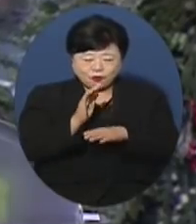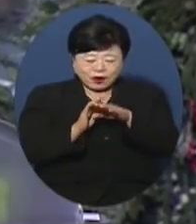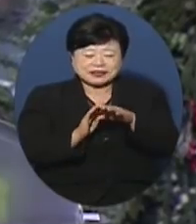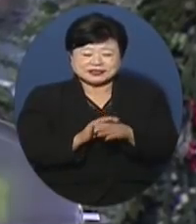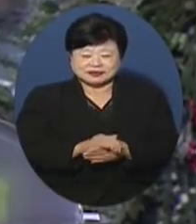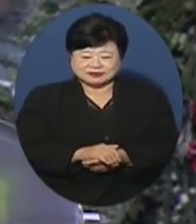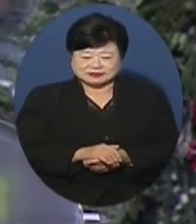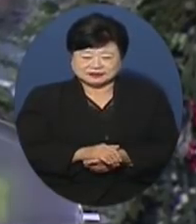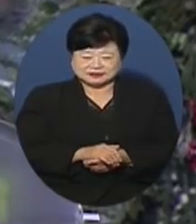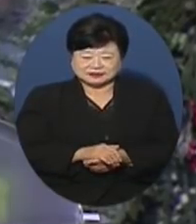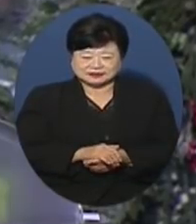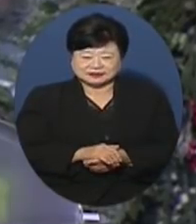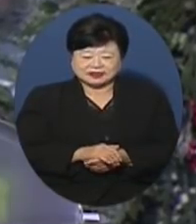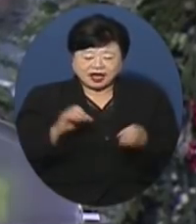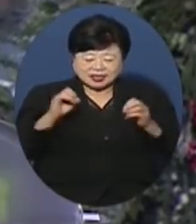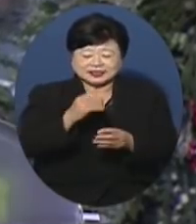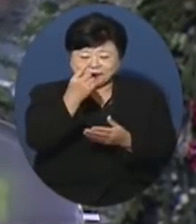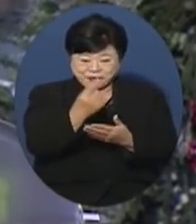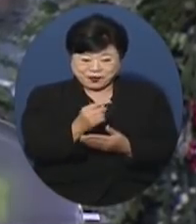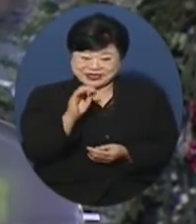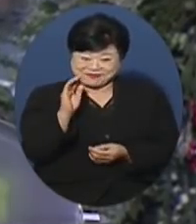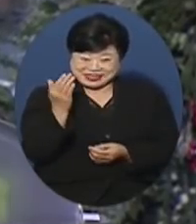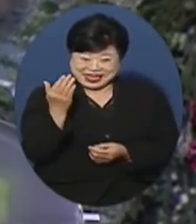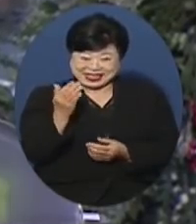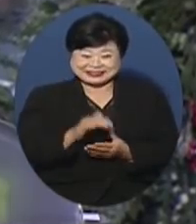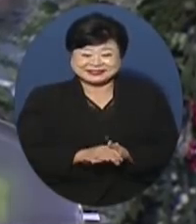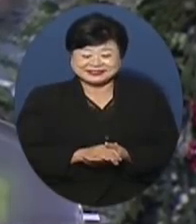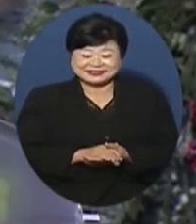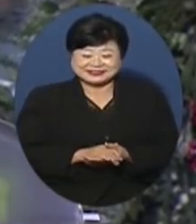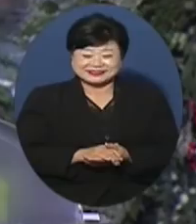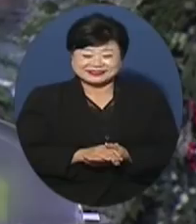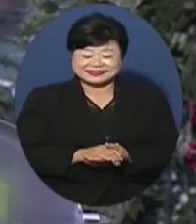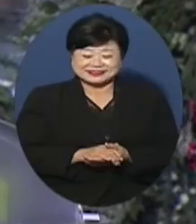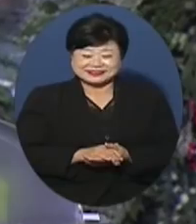탁 응답이 오는 것입니다.